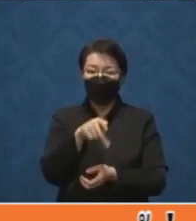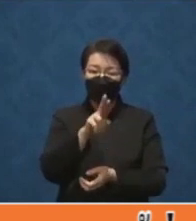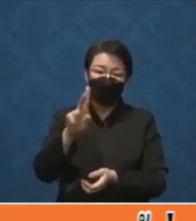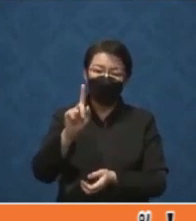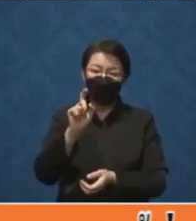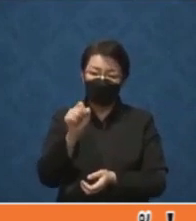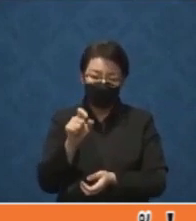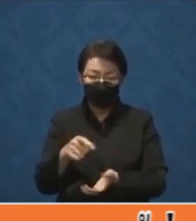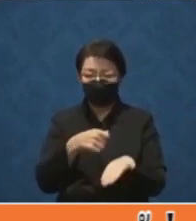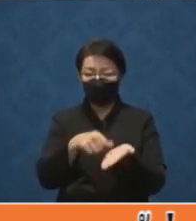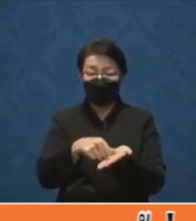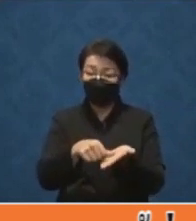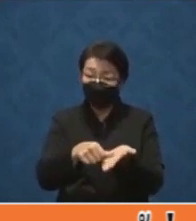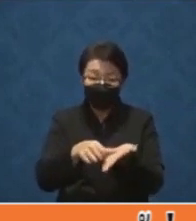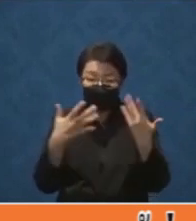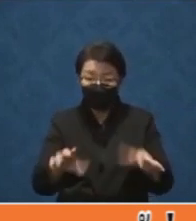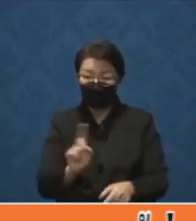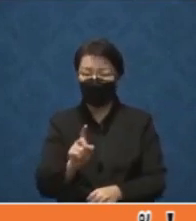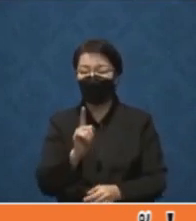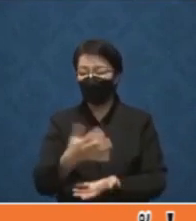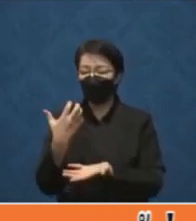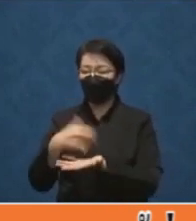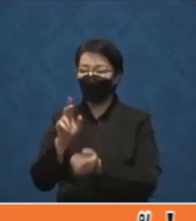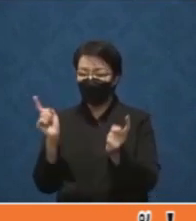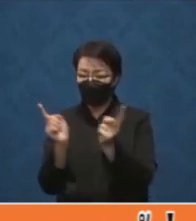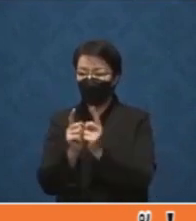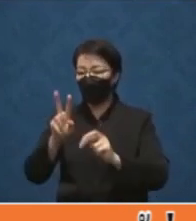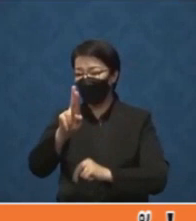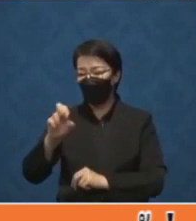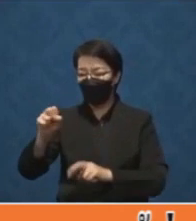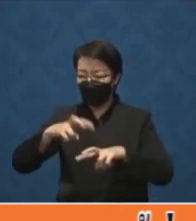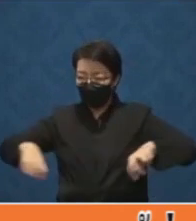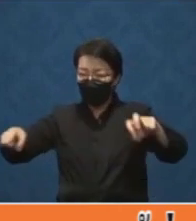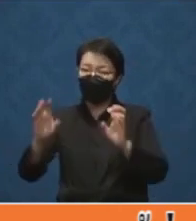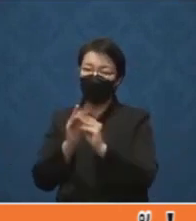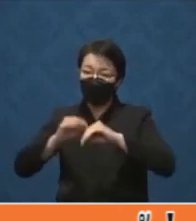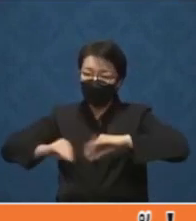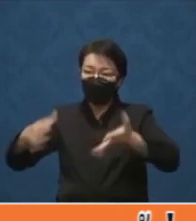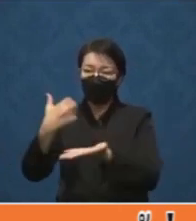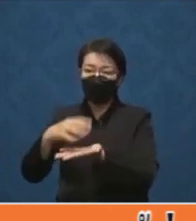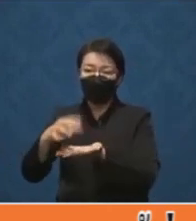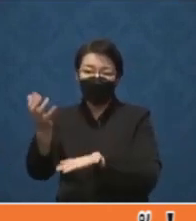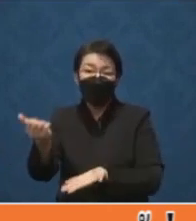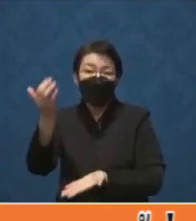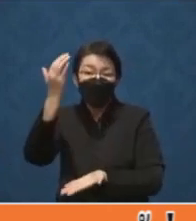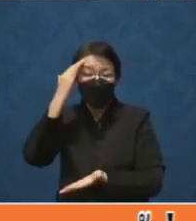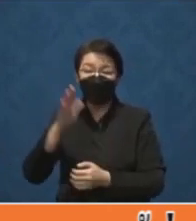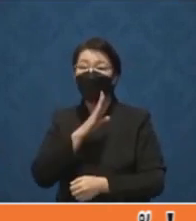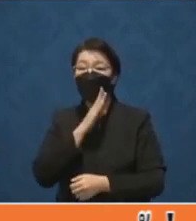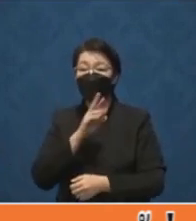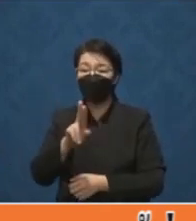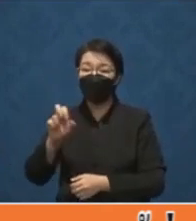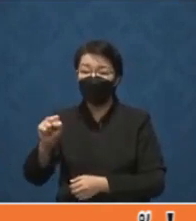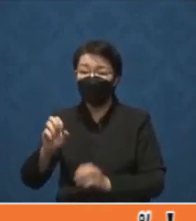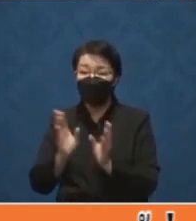แก้ไขสถานการณ์ฉุกเฉินต่อสภาผู้แทนราษฎรภายใน30วันหรือในกรณีที่ไม่มีสภาผู้แทนราษฎรในขณะ